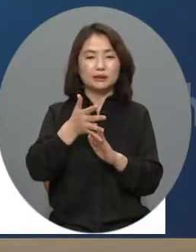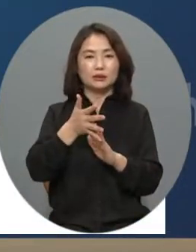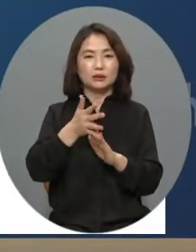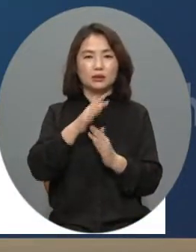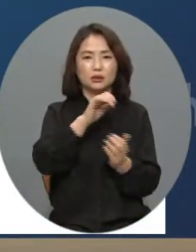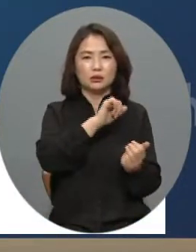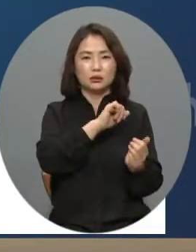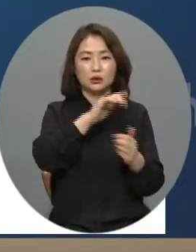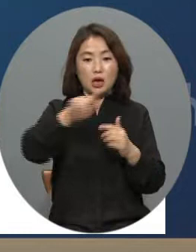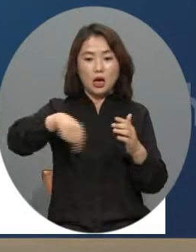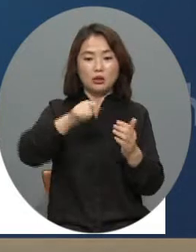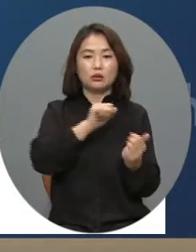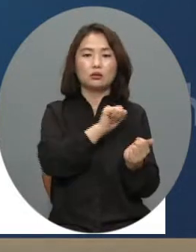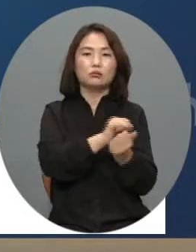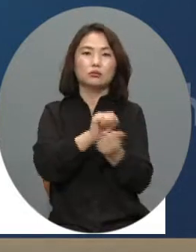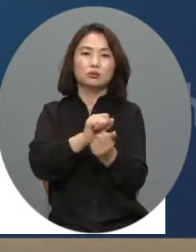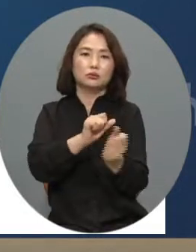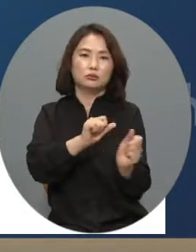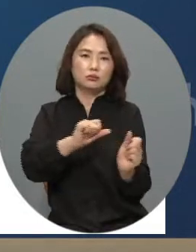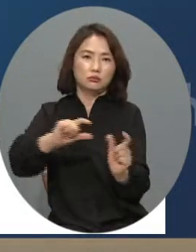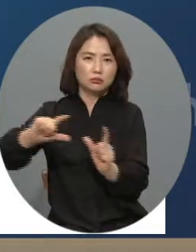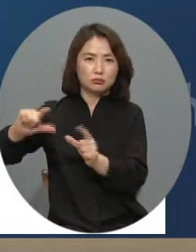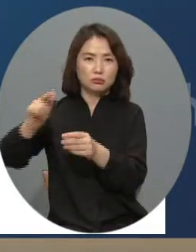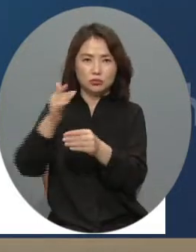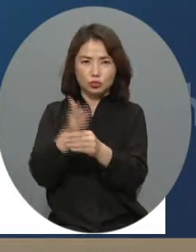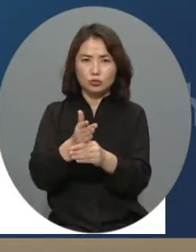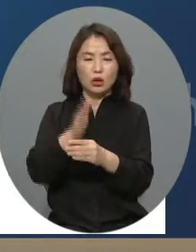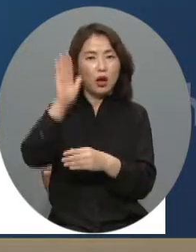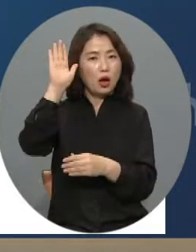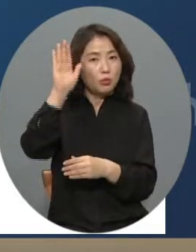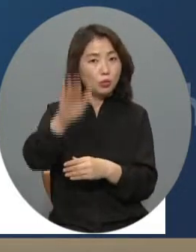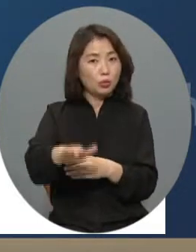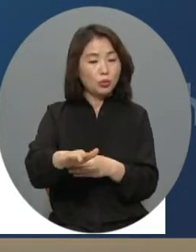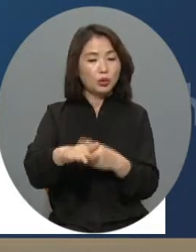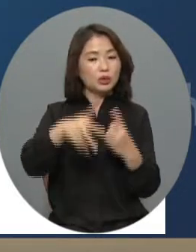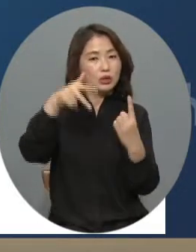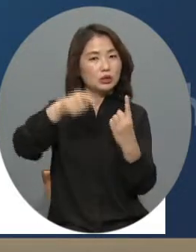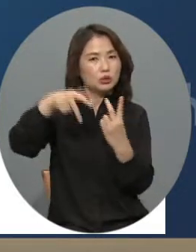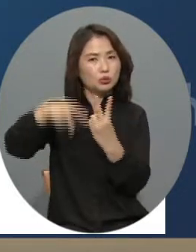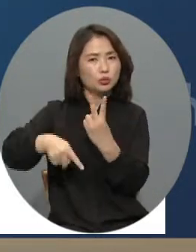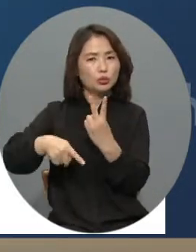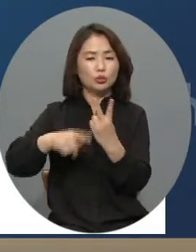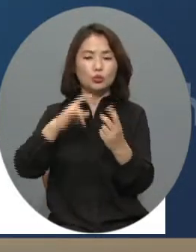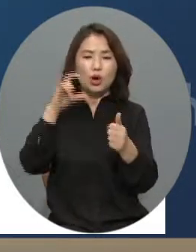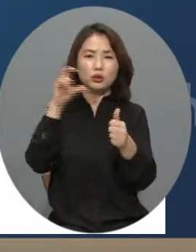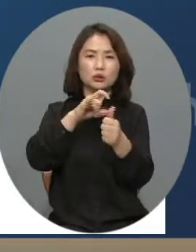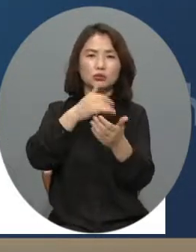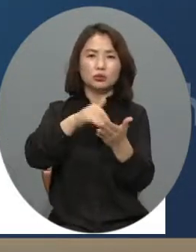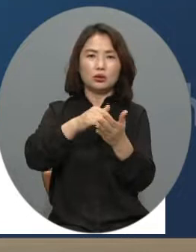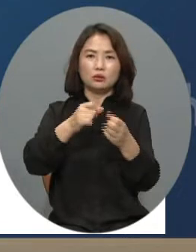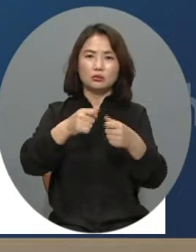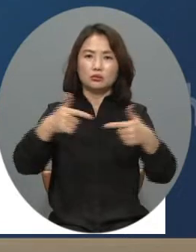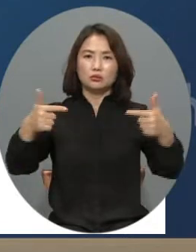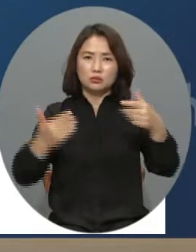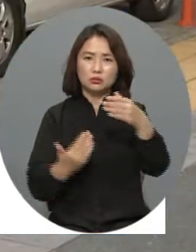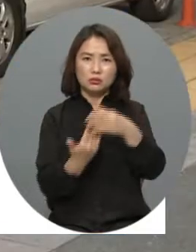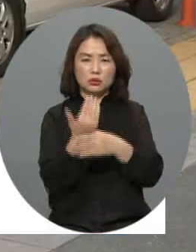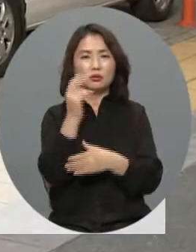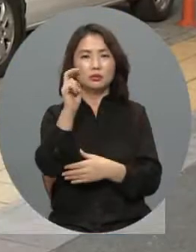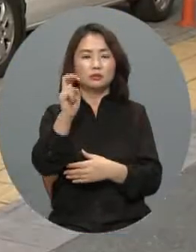감염이 시작됐다고 봤기 때문에 아마 앞으로 한 1, 2주간은 계속 확진자가 나올 거라고